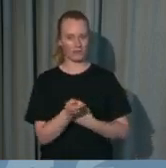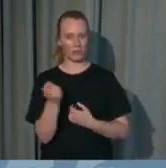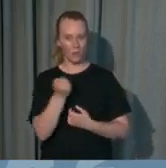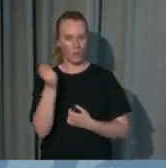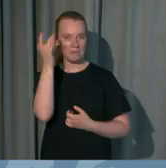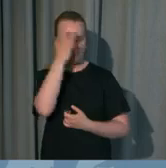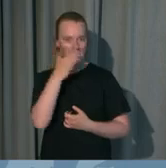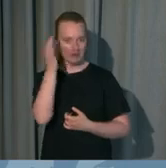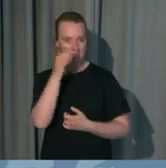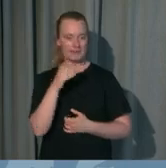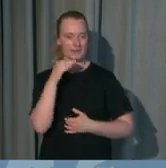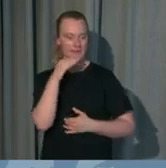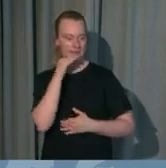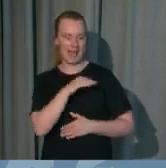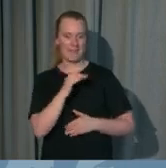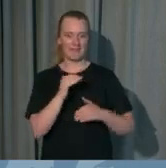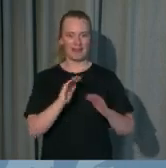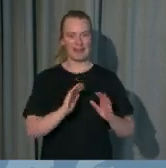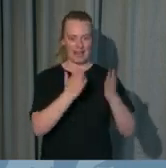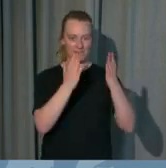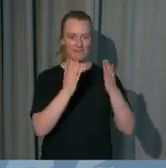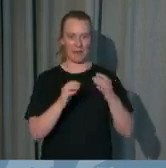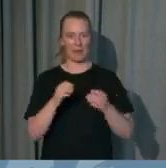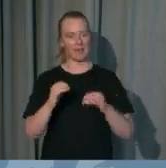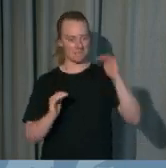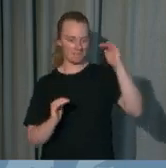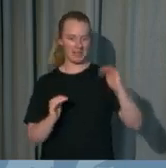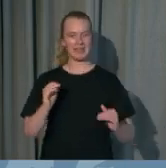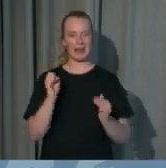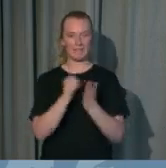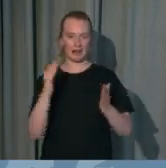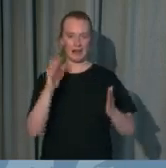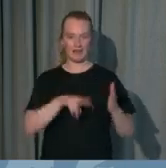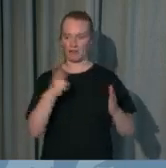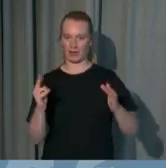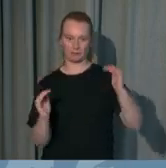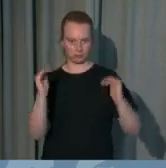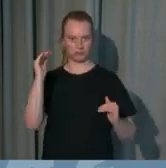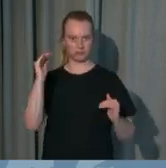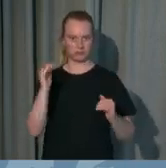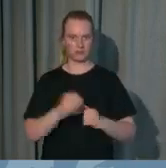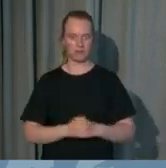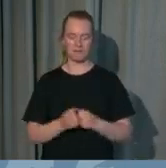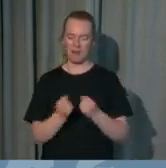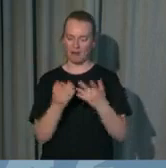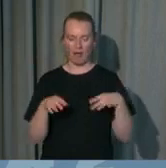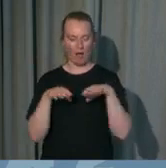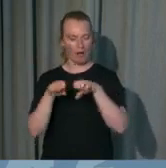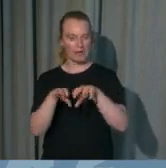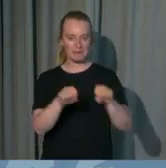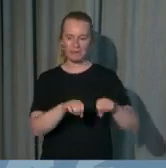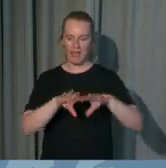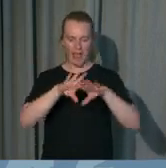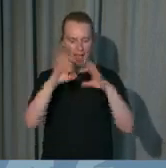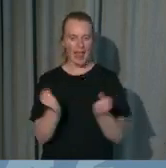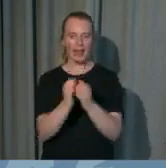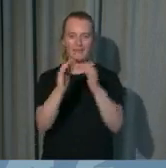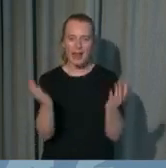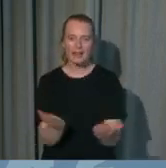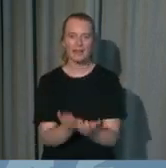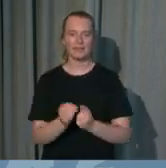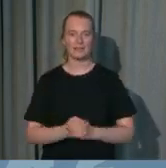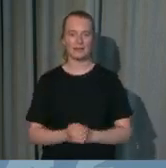verdt enn andres liv. Skeive angripes verden over. Mange opplever at det